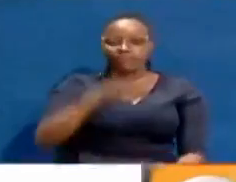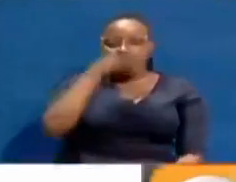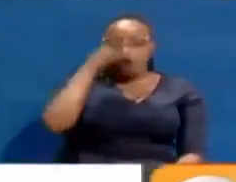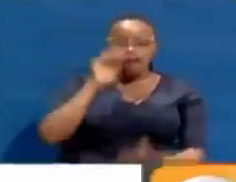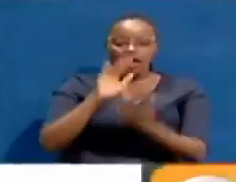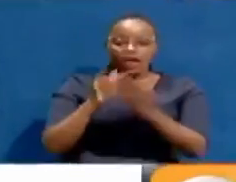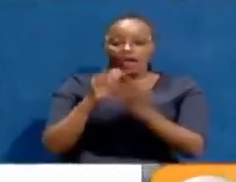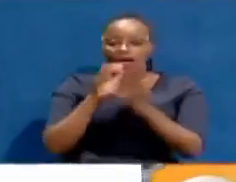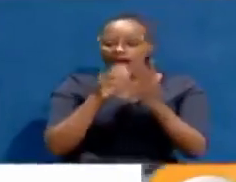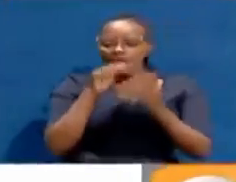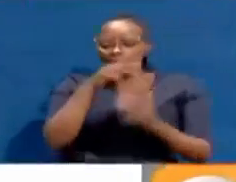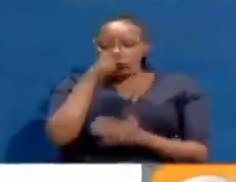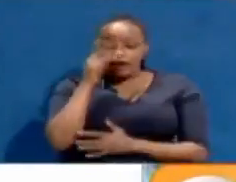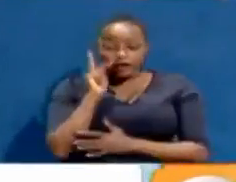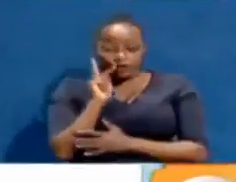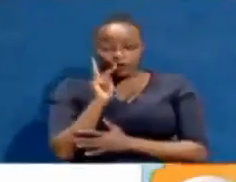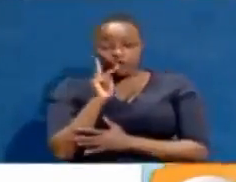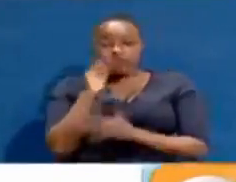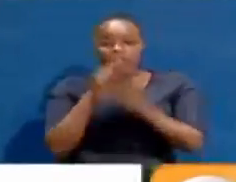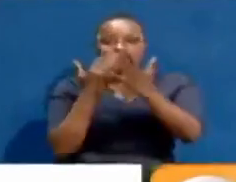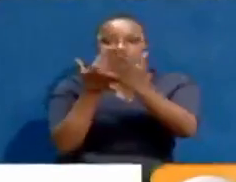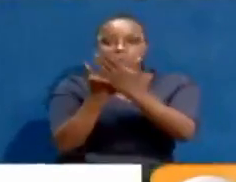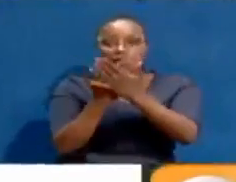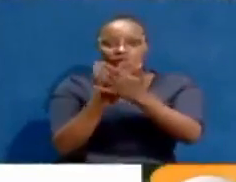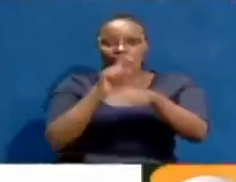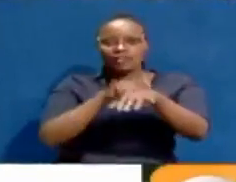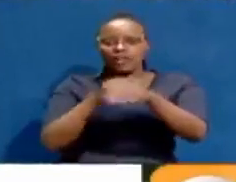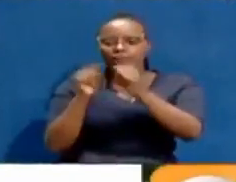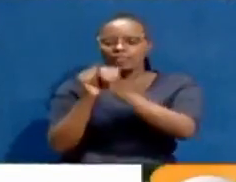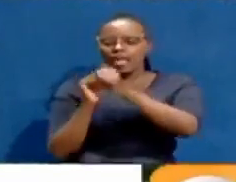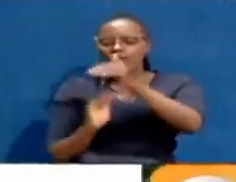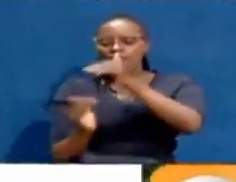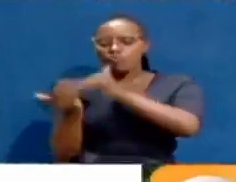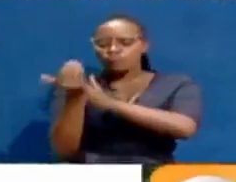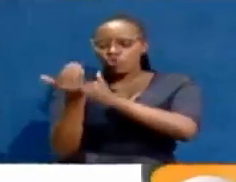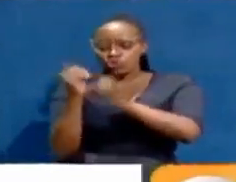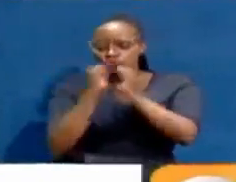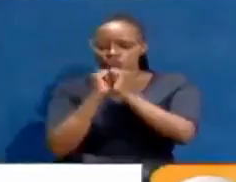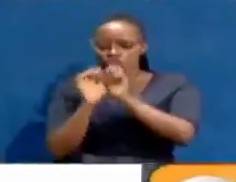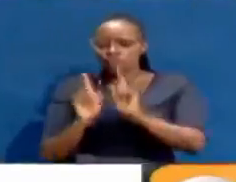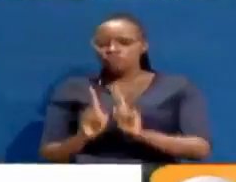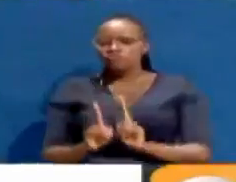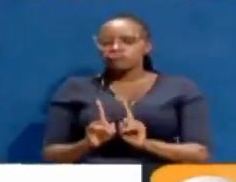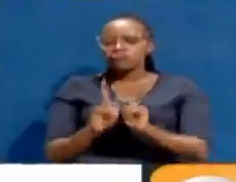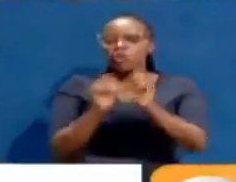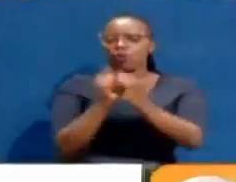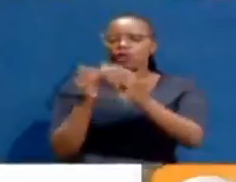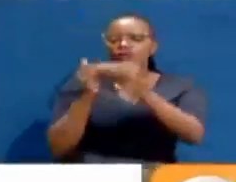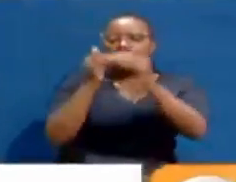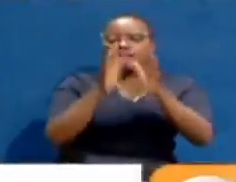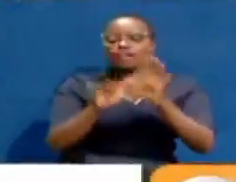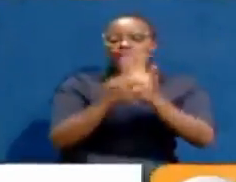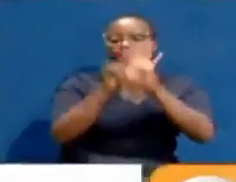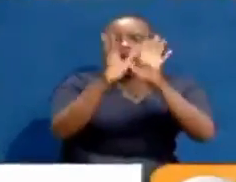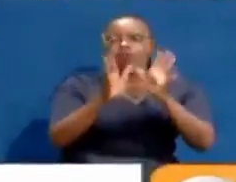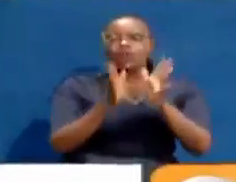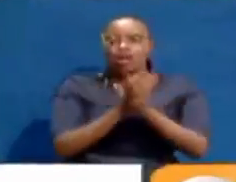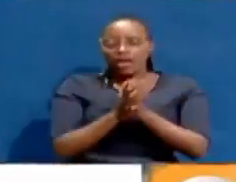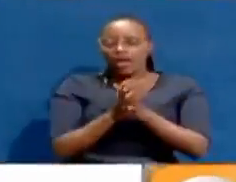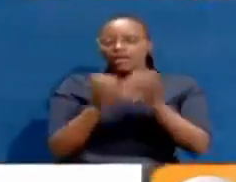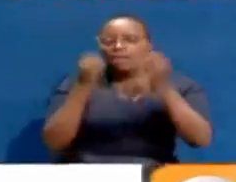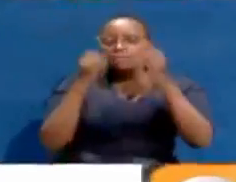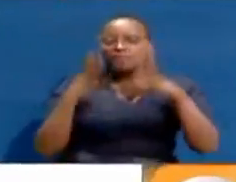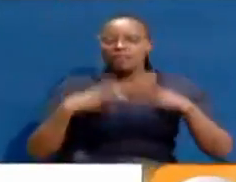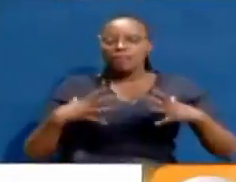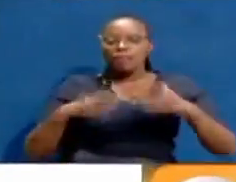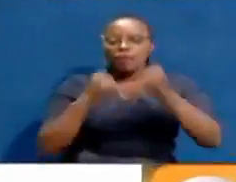Kalonzo aliwasili makao makuu ya upelelezi mwendo wa saa 4 mchana akiandamana na viongozi, mawakili na mamia ya